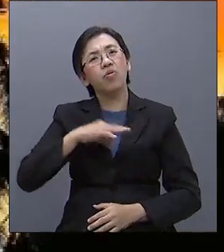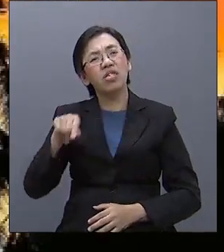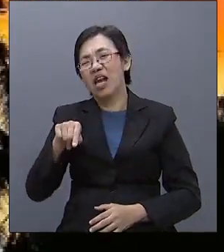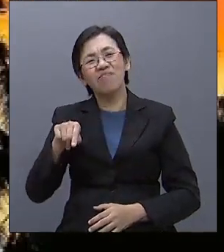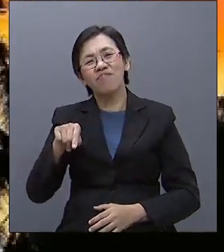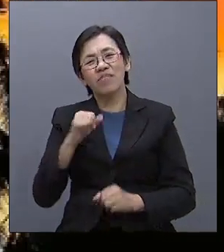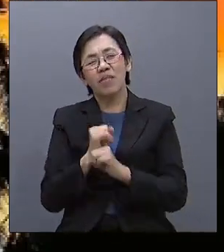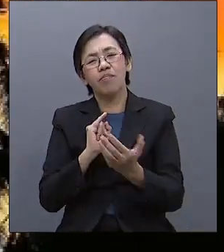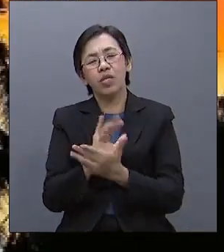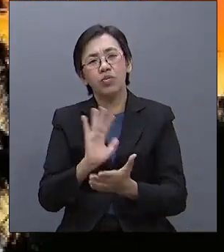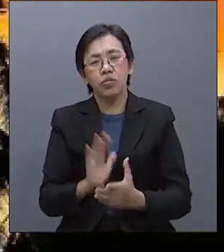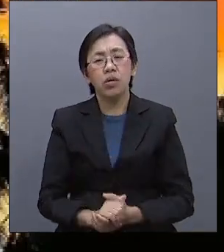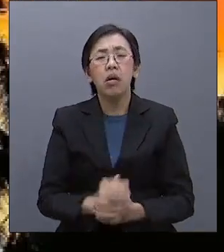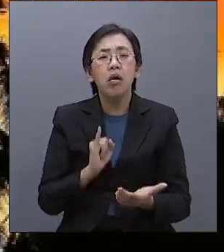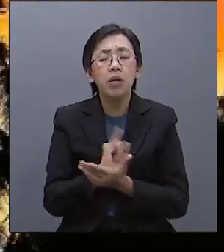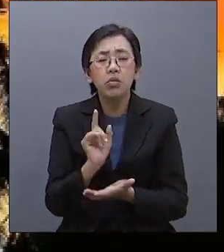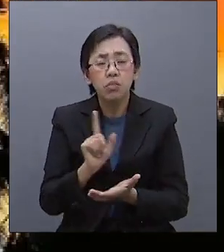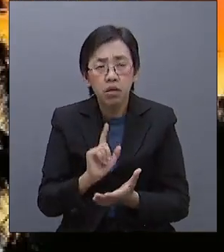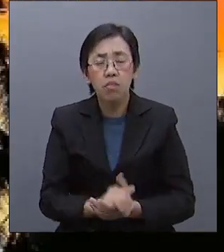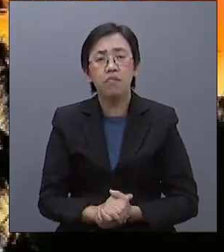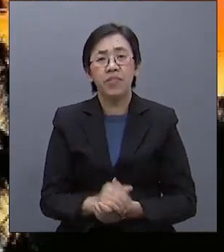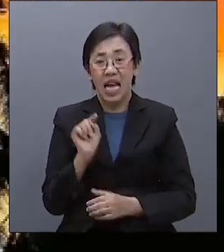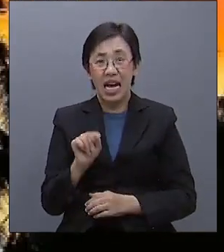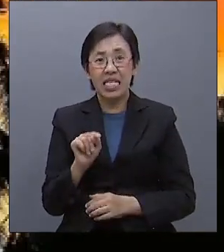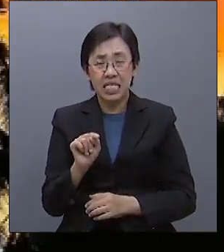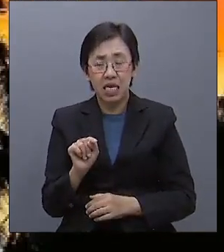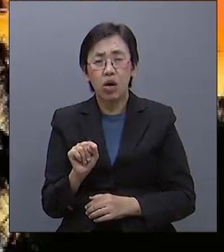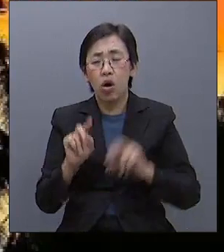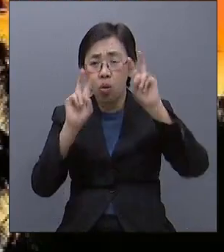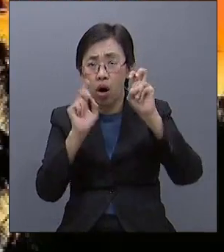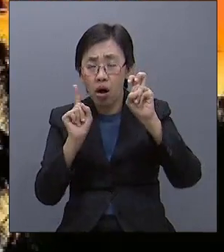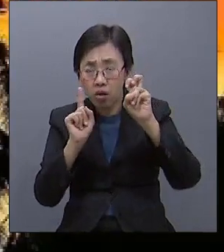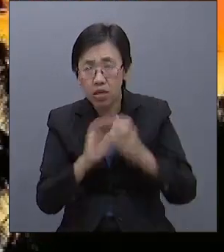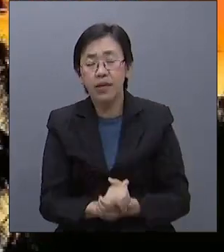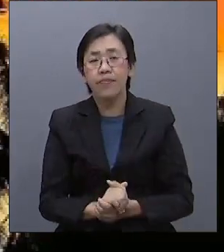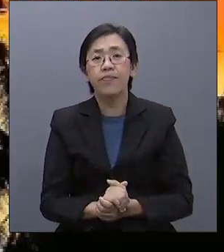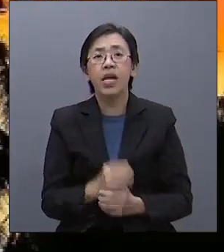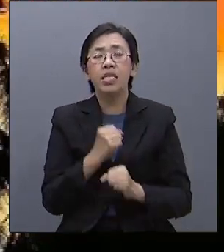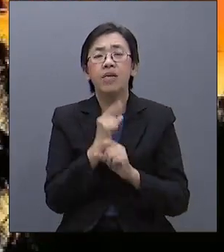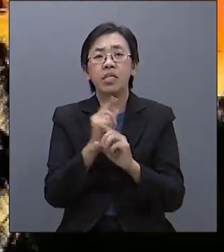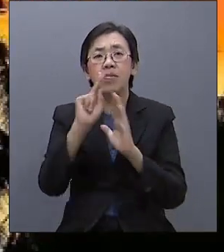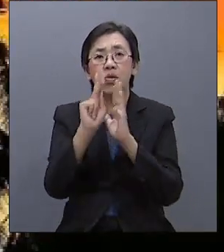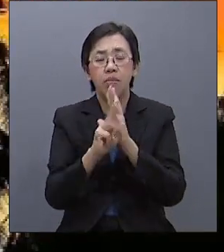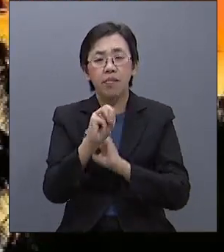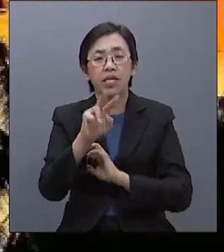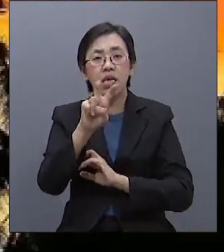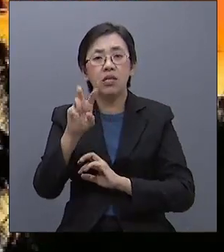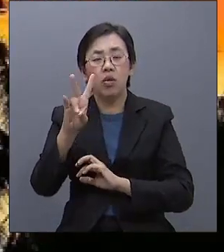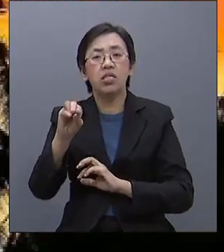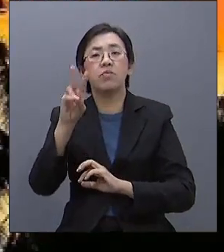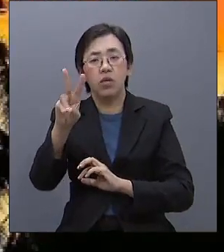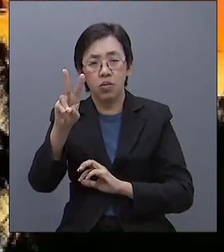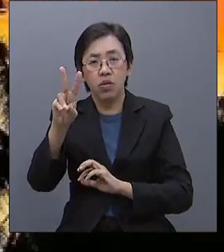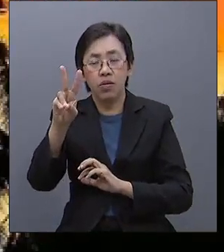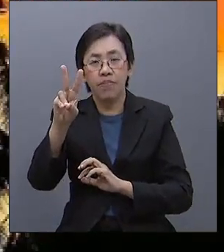ม่น่าจะถูกต้องเพราะว่าเรื่องนี้ควรจะตั้งโจทย์ว่าเป็นการดำเนินงานตามมาตรา272ซึ่งเป็นญัต